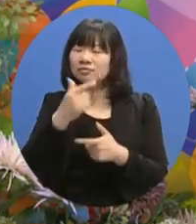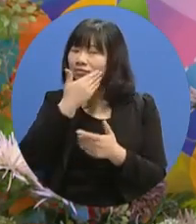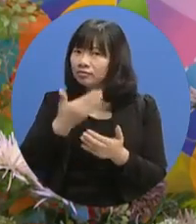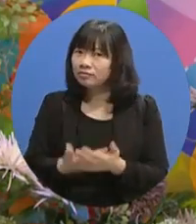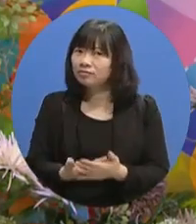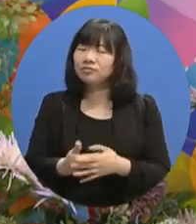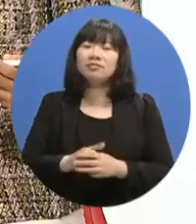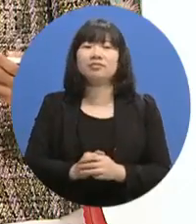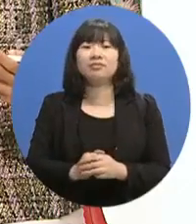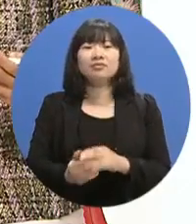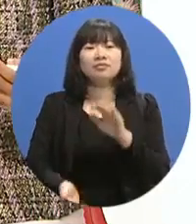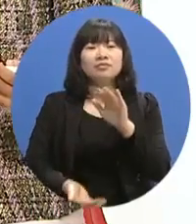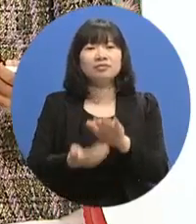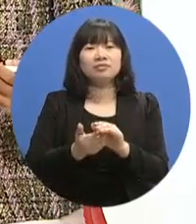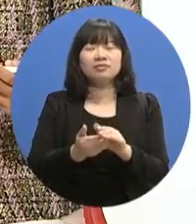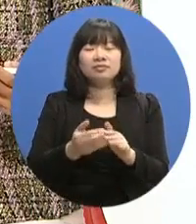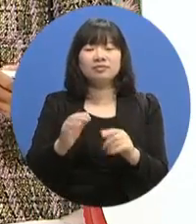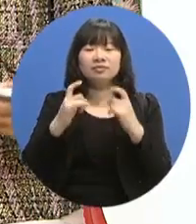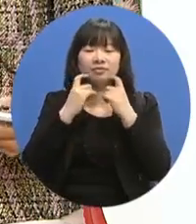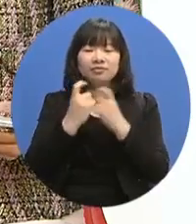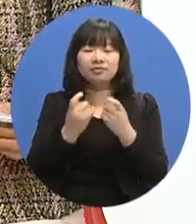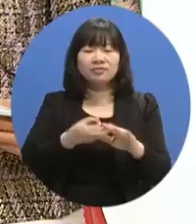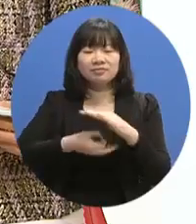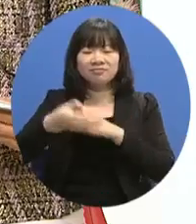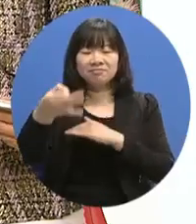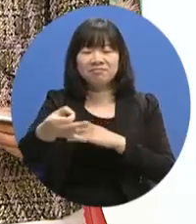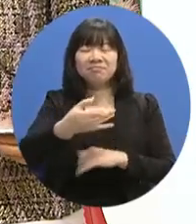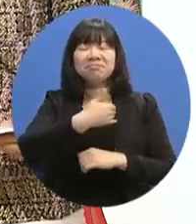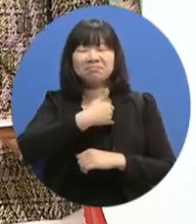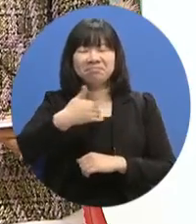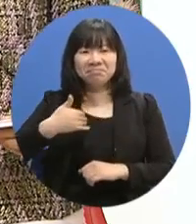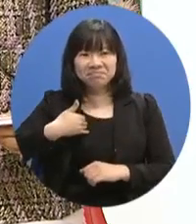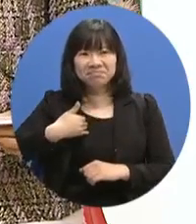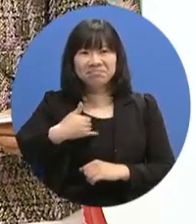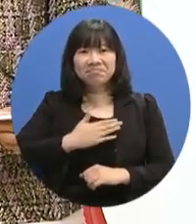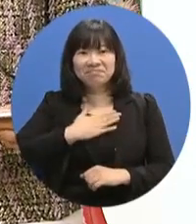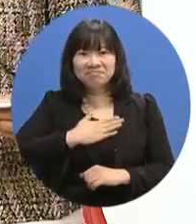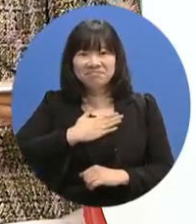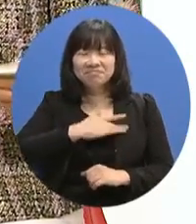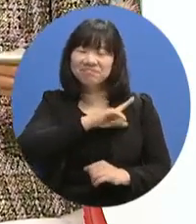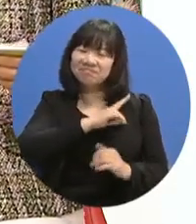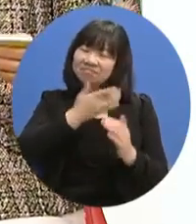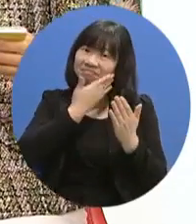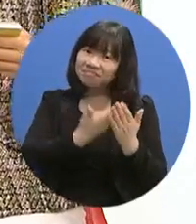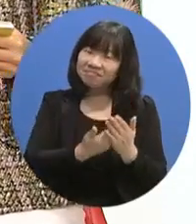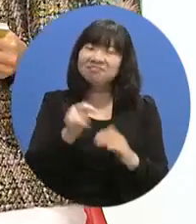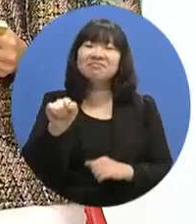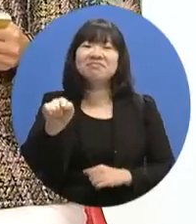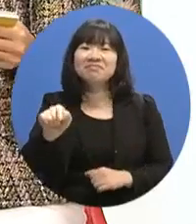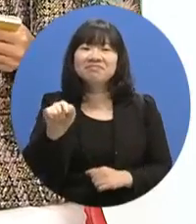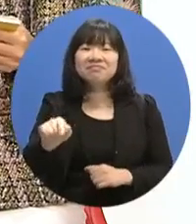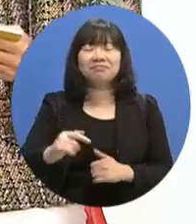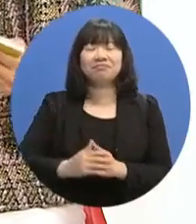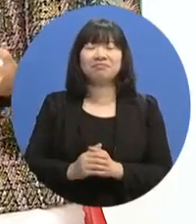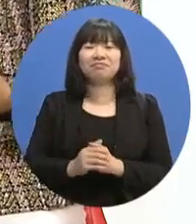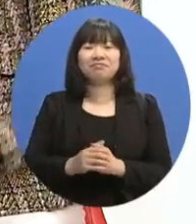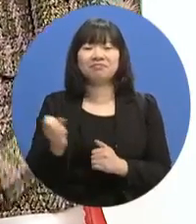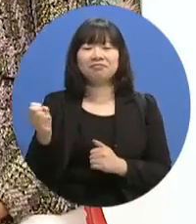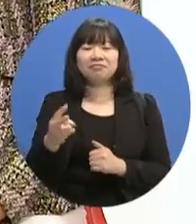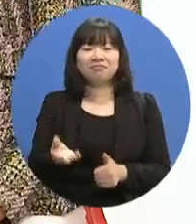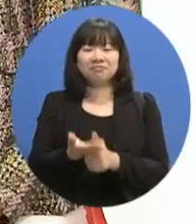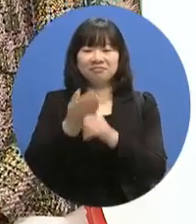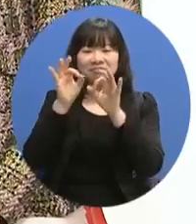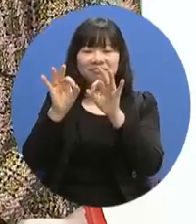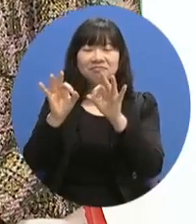것은 최대한 용돈을 넉넉히. 네. 제일 네. 중요한 거 이거. 네. 예. 그리고 같이